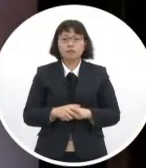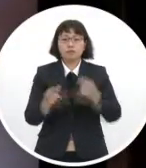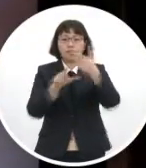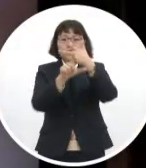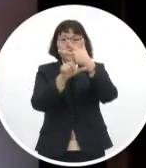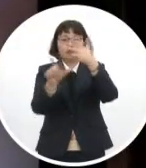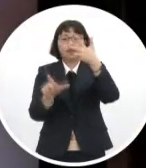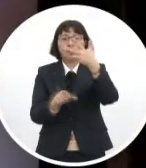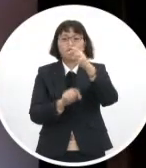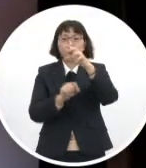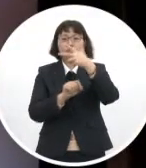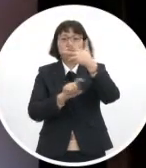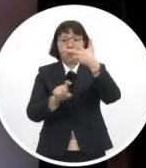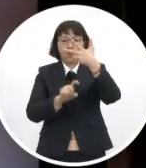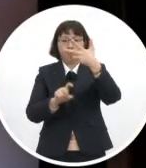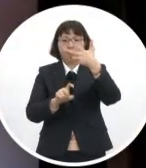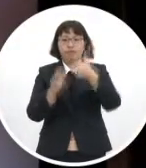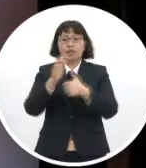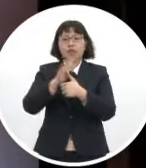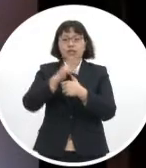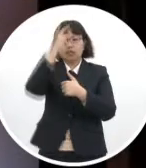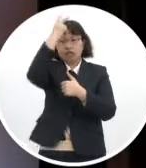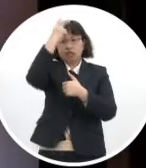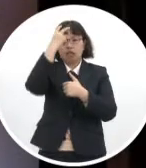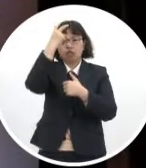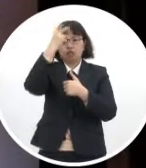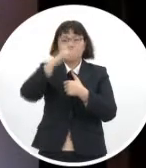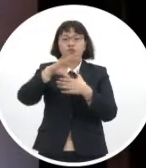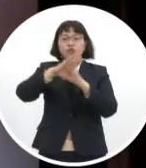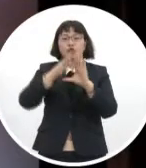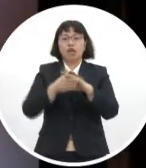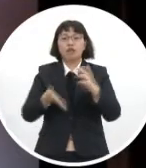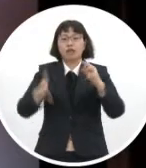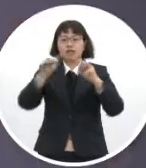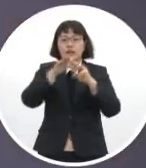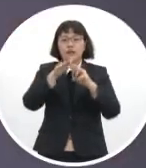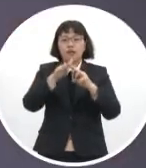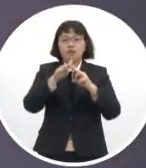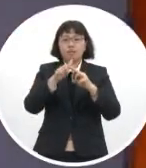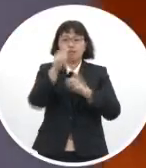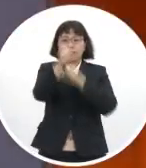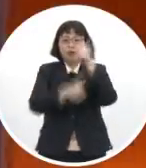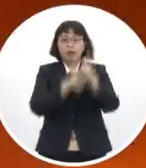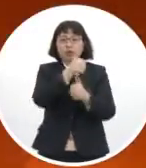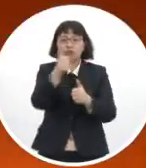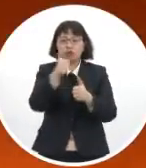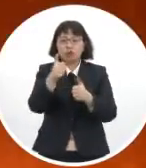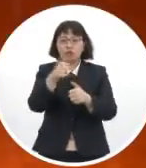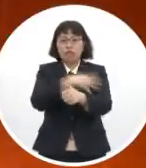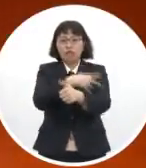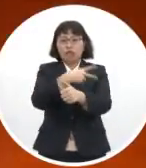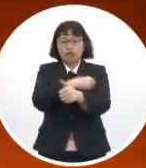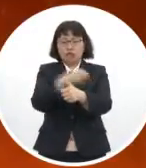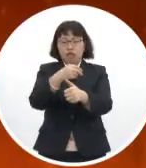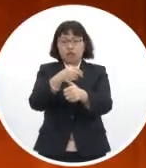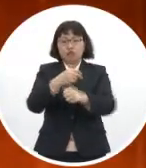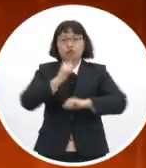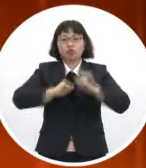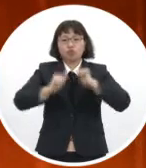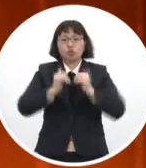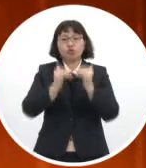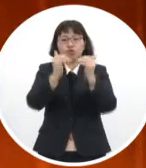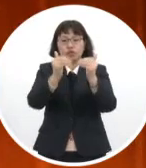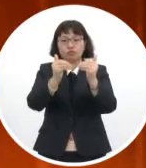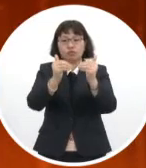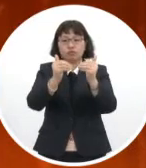7月10日、愛知芸術文化センターで第50回献血運動推進全国大会が開